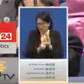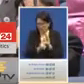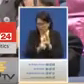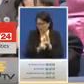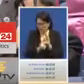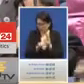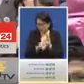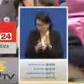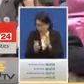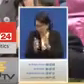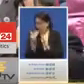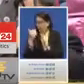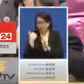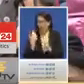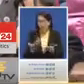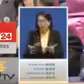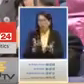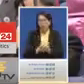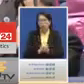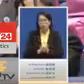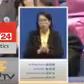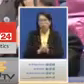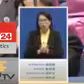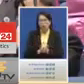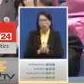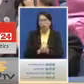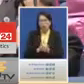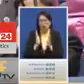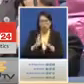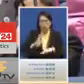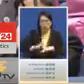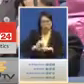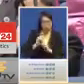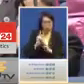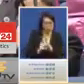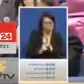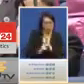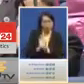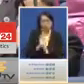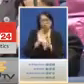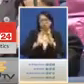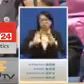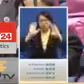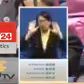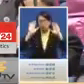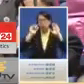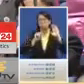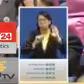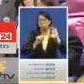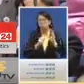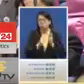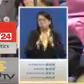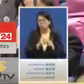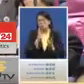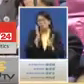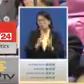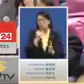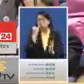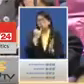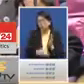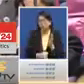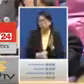าโดยนักกฎหมายของรัฐบาลคนผิดรับรองเป็น